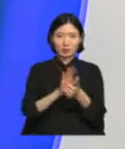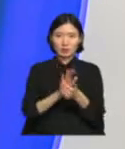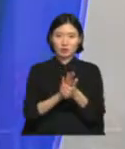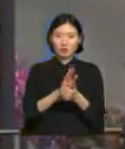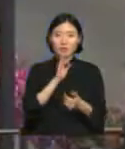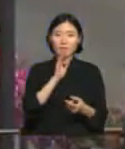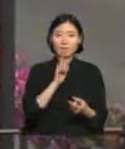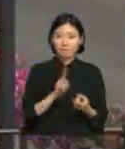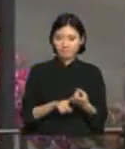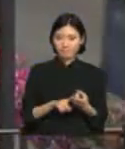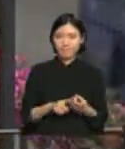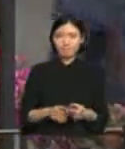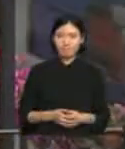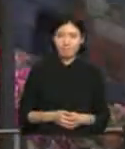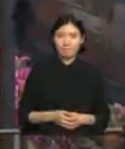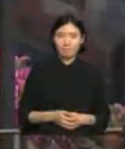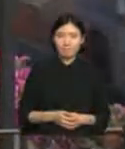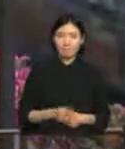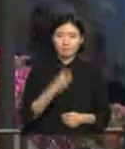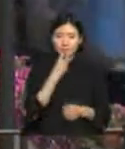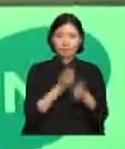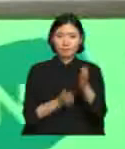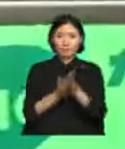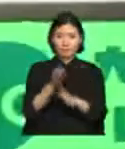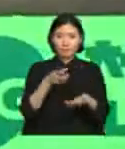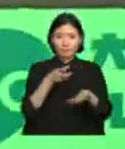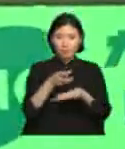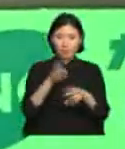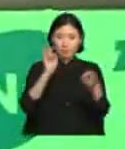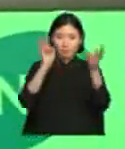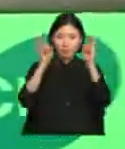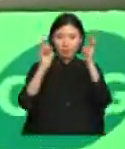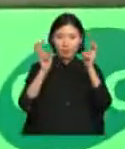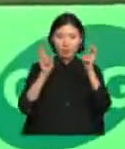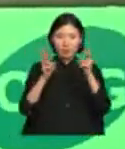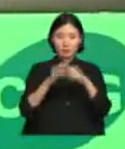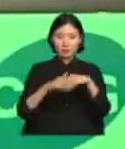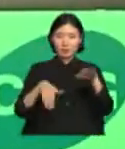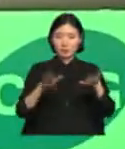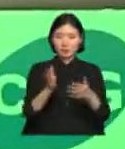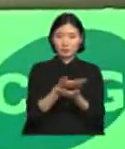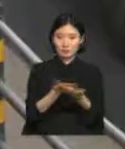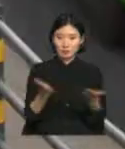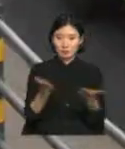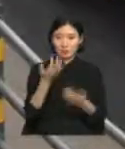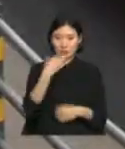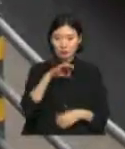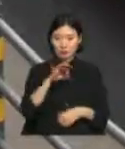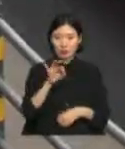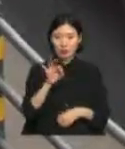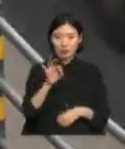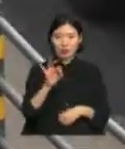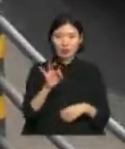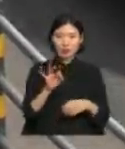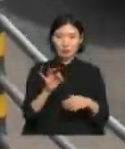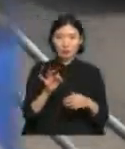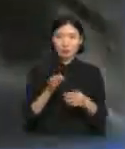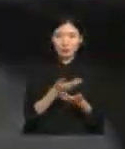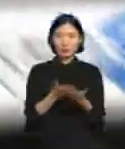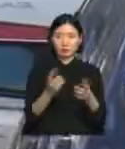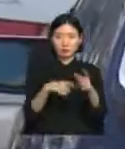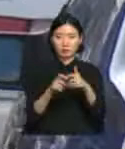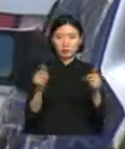합리화입니다. 이를 위해 서울시에선 버스 업체에 차등 배분하고 있는 성과 이윤의 지급 대상 업체 수를 더